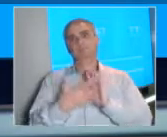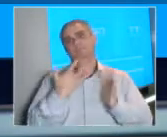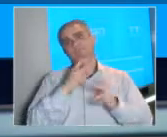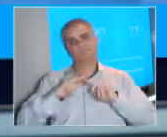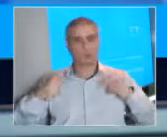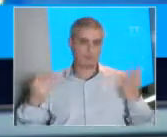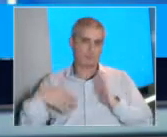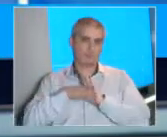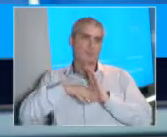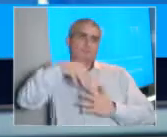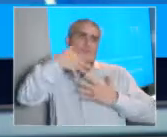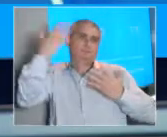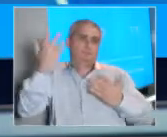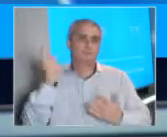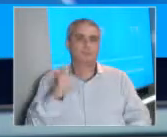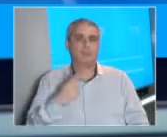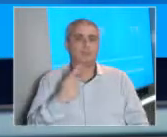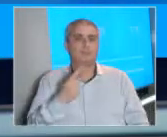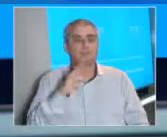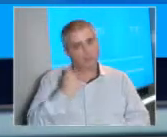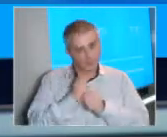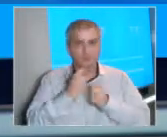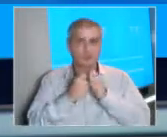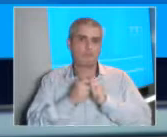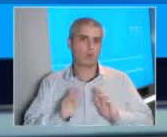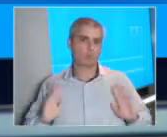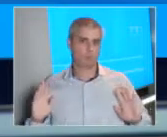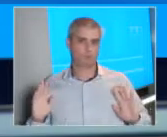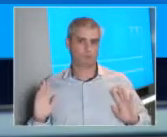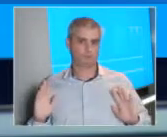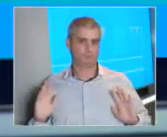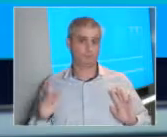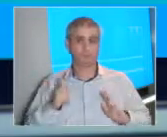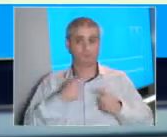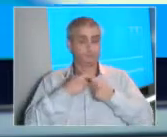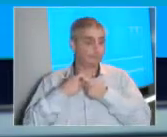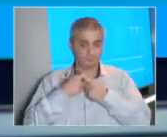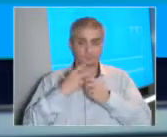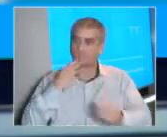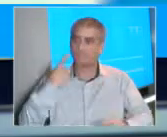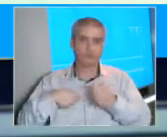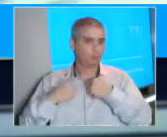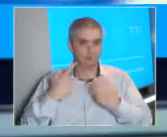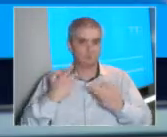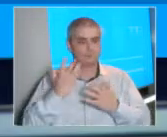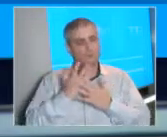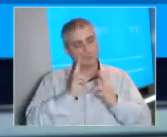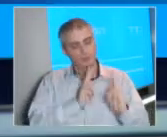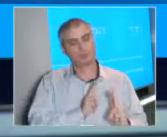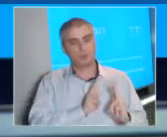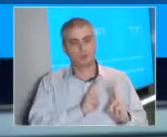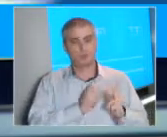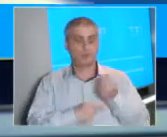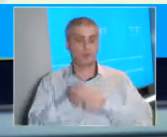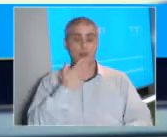כל מיני תנאים מפליגים. אז אחד אני אומר, צריך לעשות את הרפורמות האלה. אלה גופים שלאורך שנים תקעו את